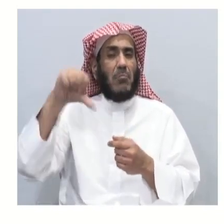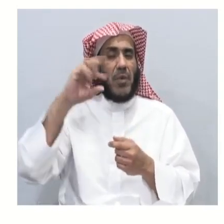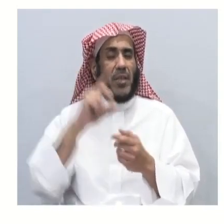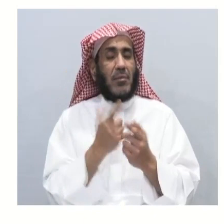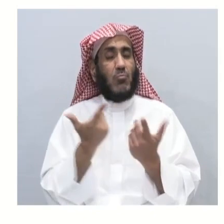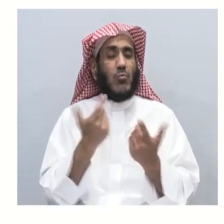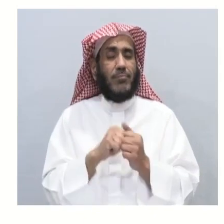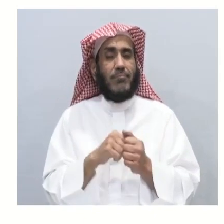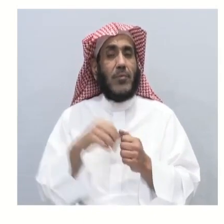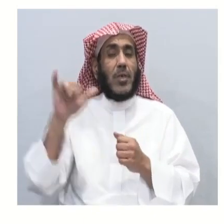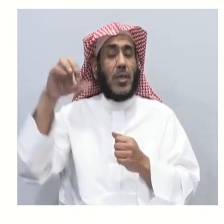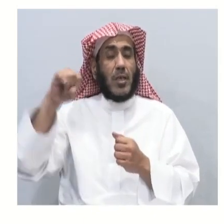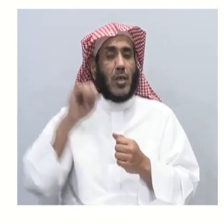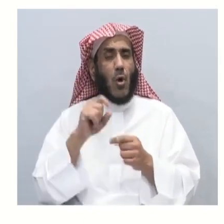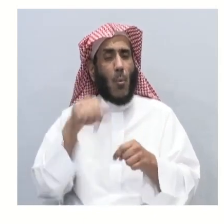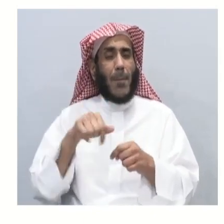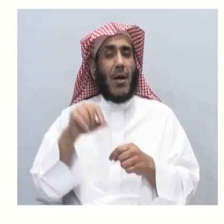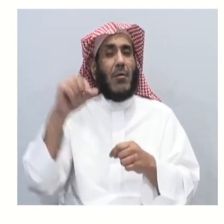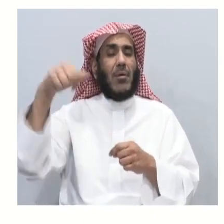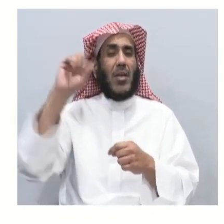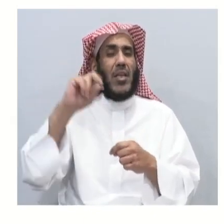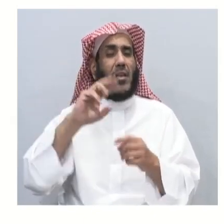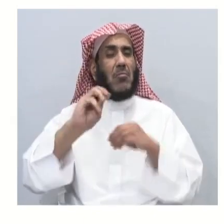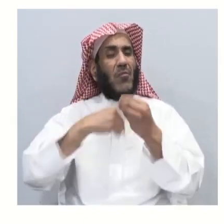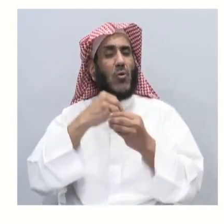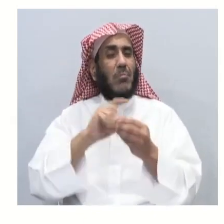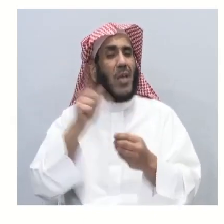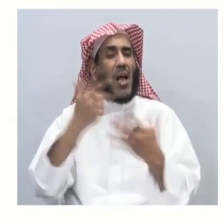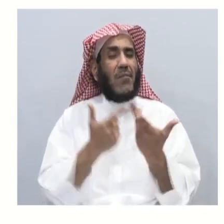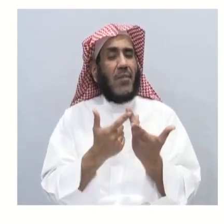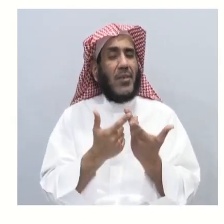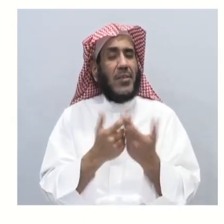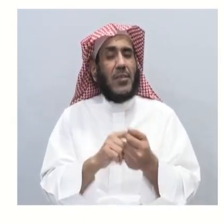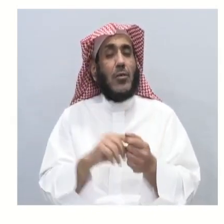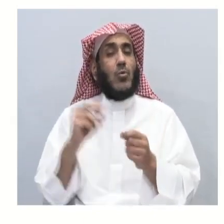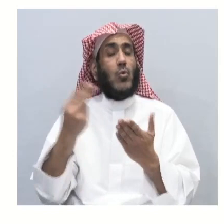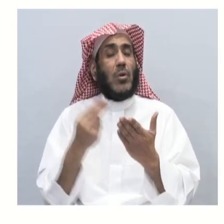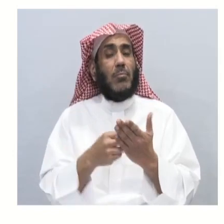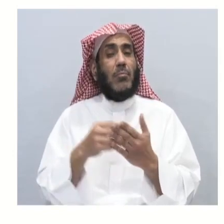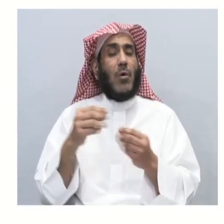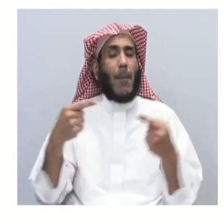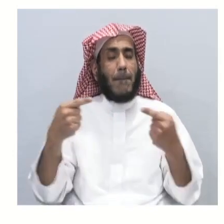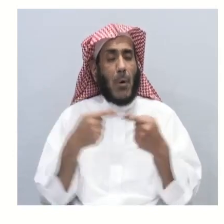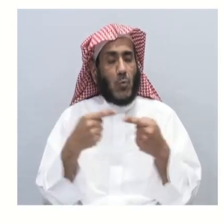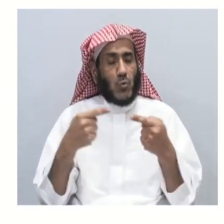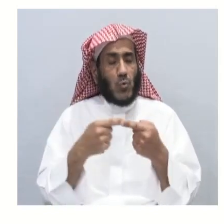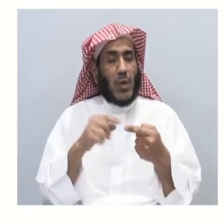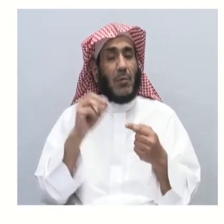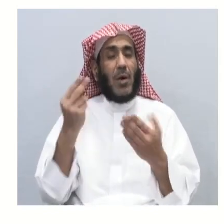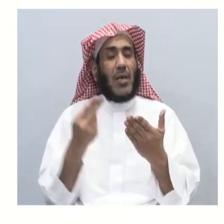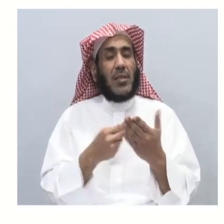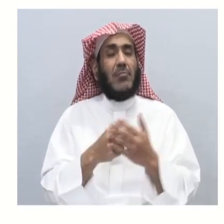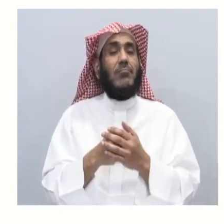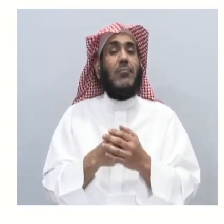أحسنتم، إذن يومئذ. كيف أقوم بكتابتها؟ أحسنتم، إذن تكتب موصولة خطا،